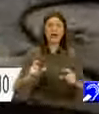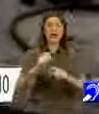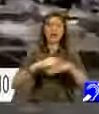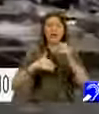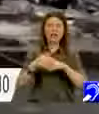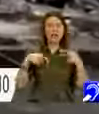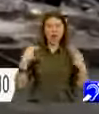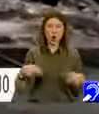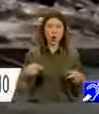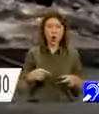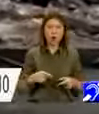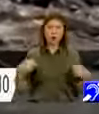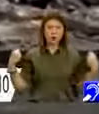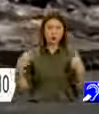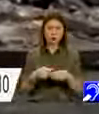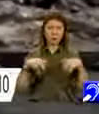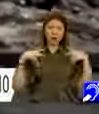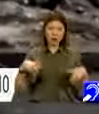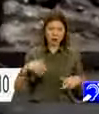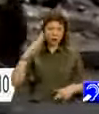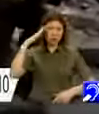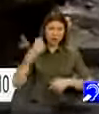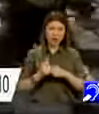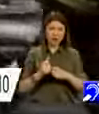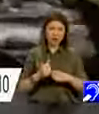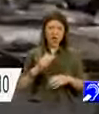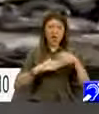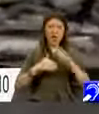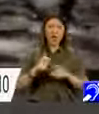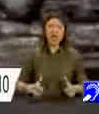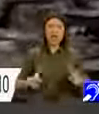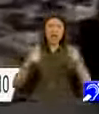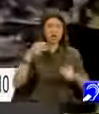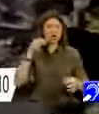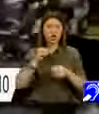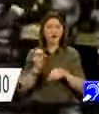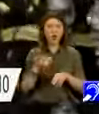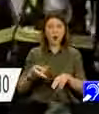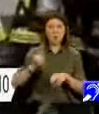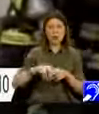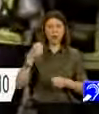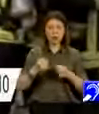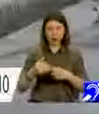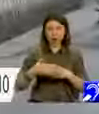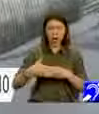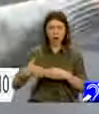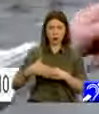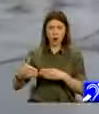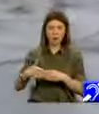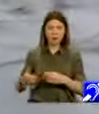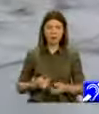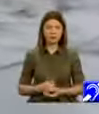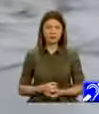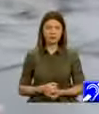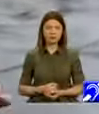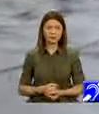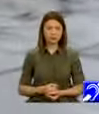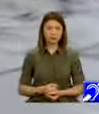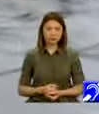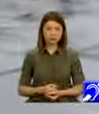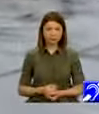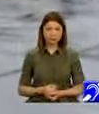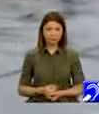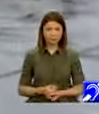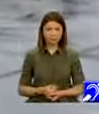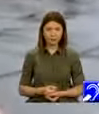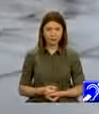renovare. Impactul violent a devastat construcția și a incendiat mai multe mașini aflate în apropiere. Arancioni, alunii 5, ho sentito